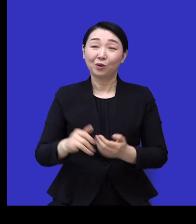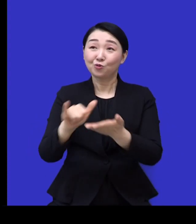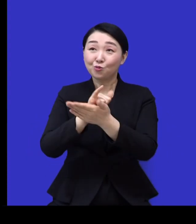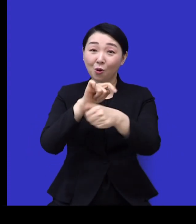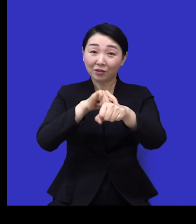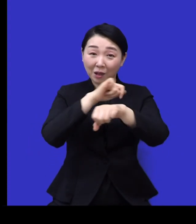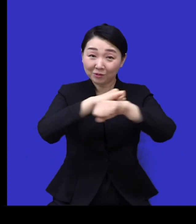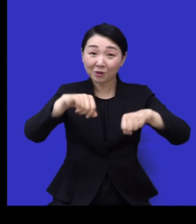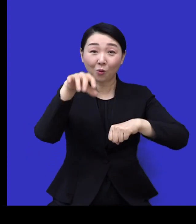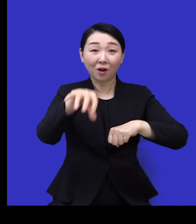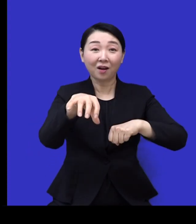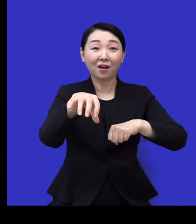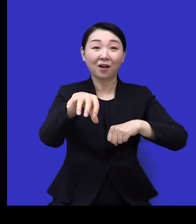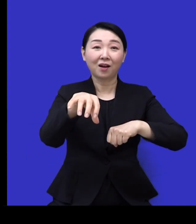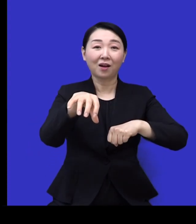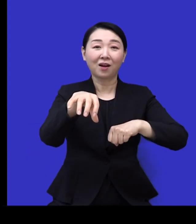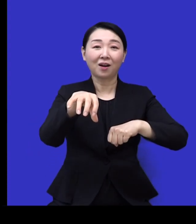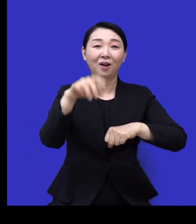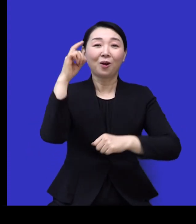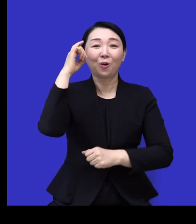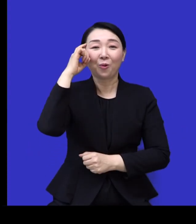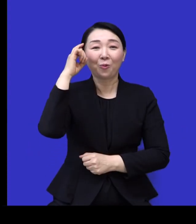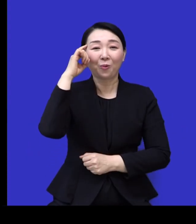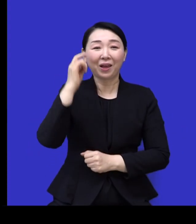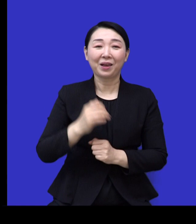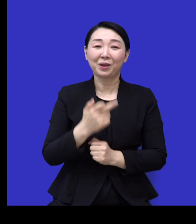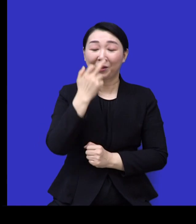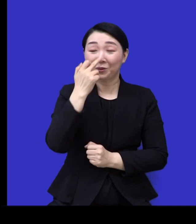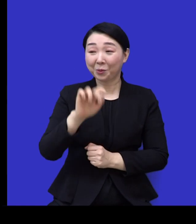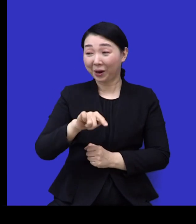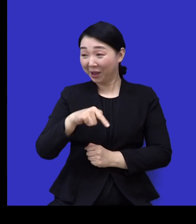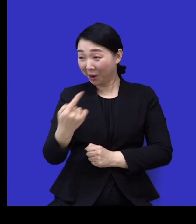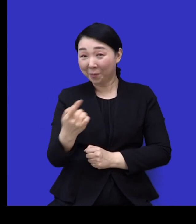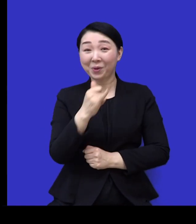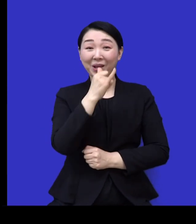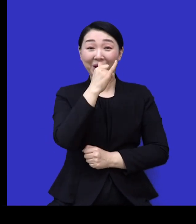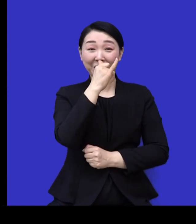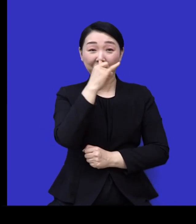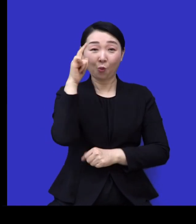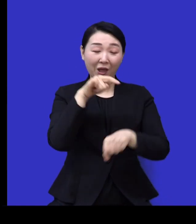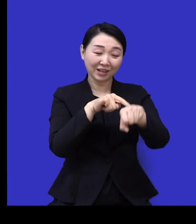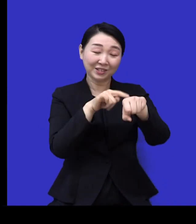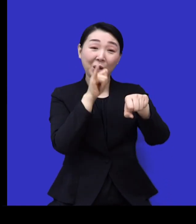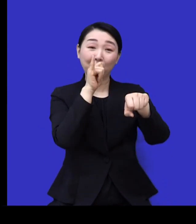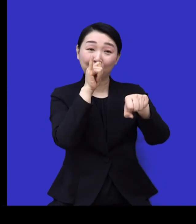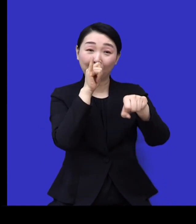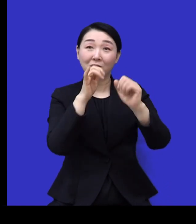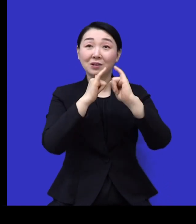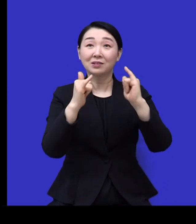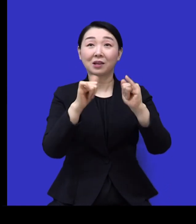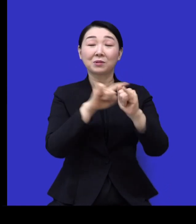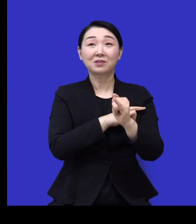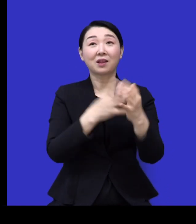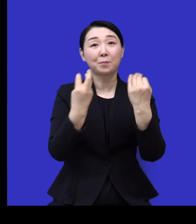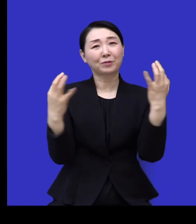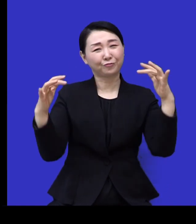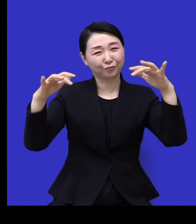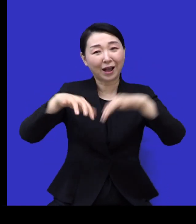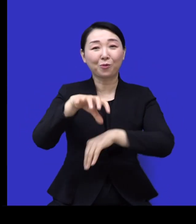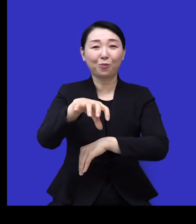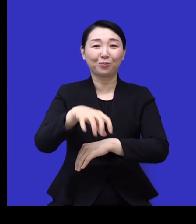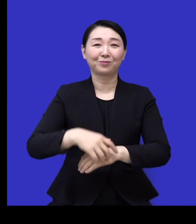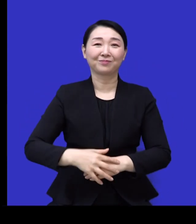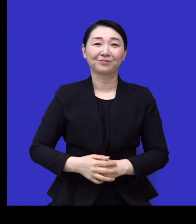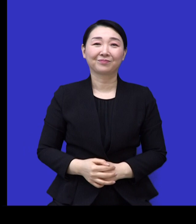네. 가장 잘 M&M's 초콜릿 옆에 있는 건물에 저기 뭐 시계도 있고 네, 사람들이 그래서- 가장 많이 모이는 네. 그래서